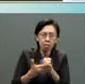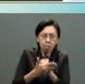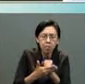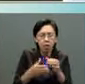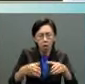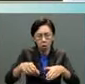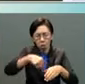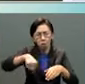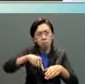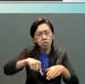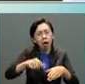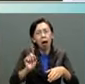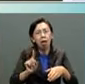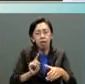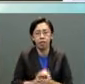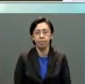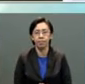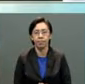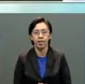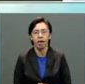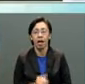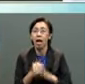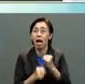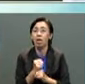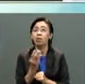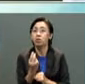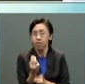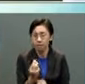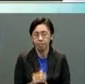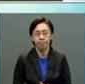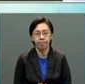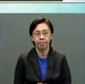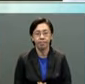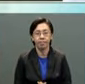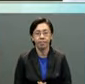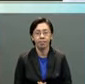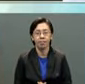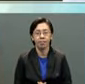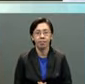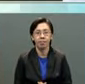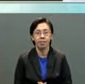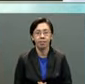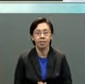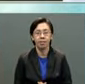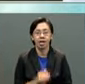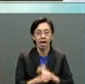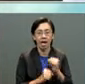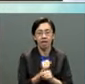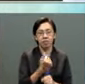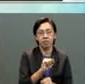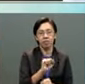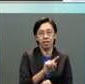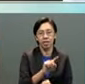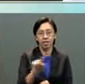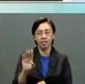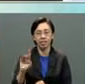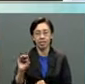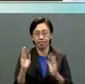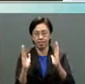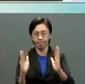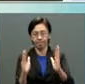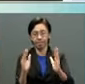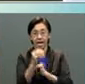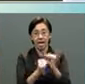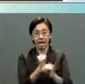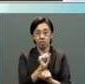กลุ่มหน้าตาเป็นยังไงนะครับเป็นกลุ่มอายุไหนก็อยู่ในช่วงของ11ปีถึง40ปีนะครับ